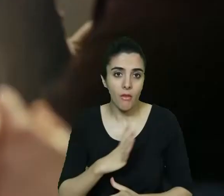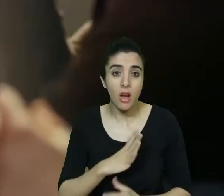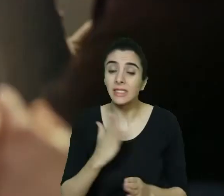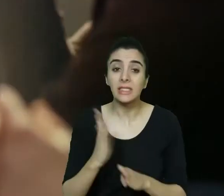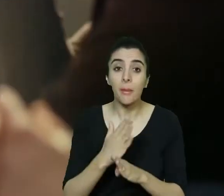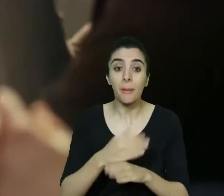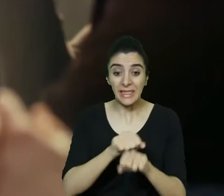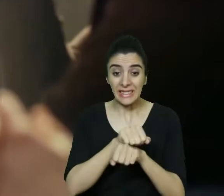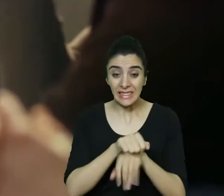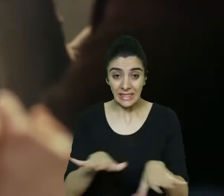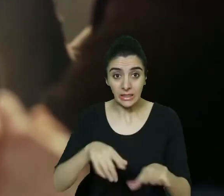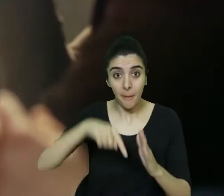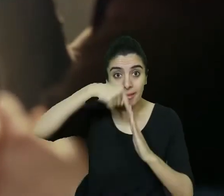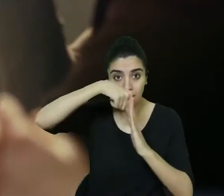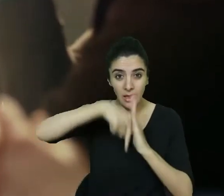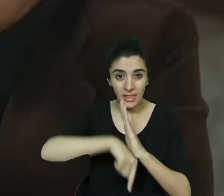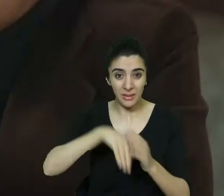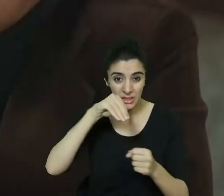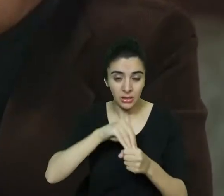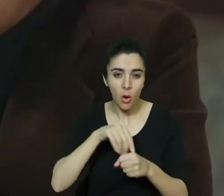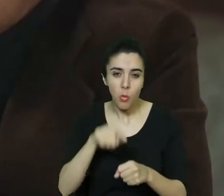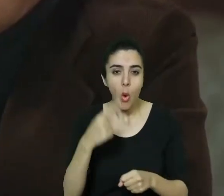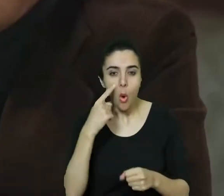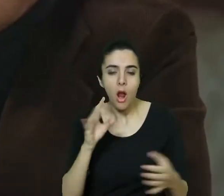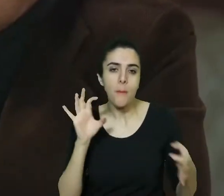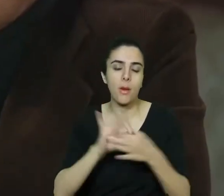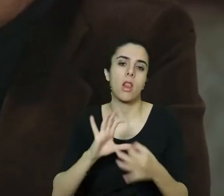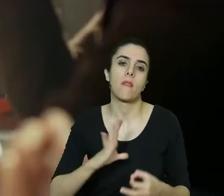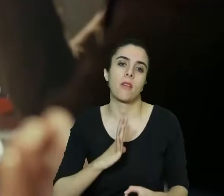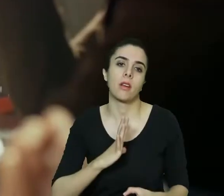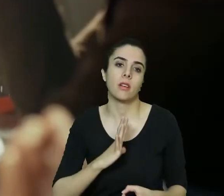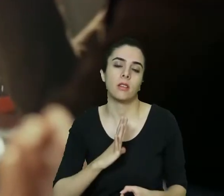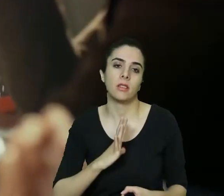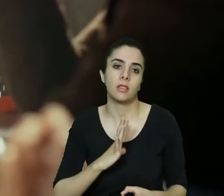Çünkü sistemin temeli buna göre atılmış.